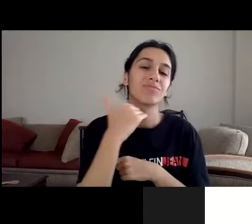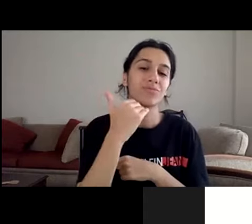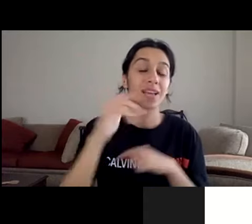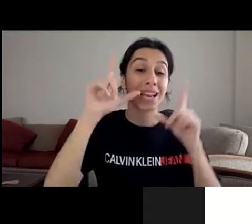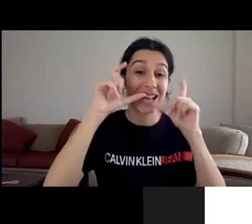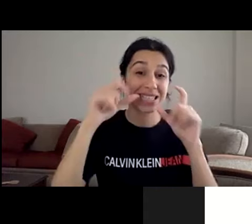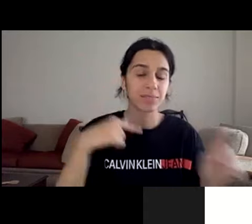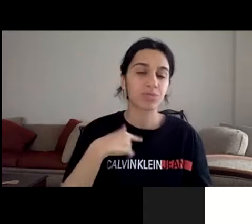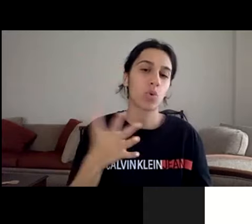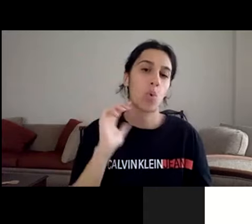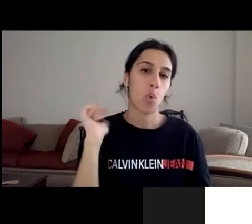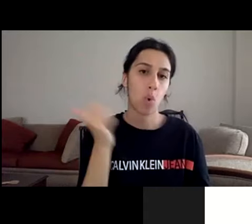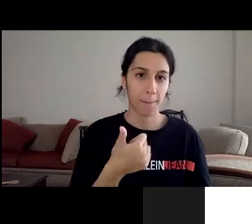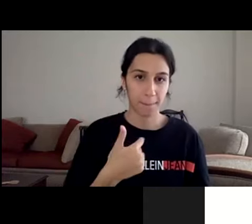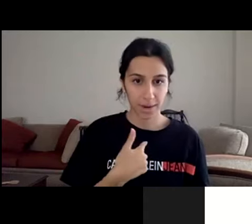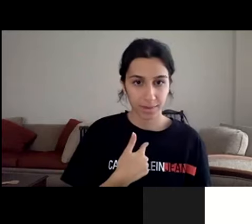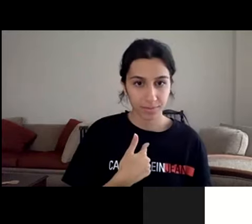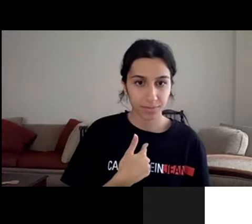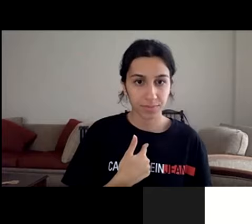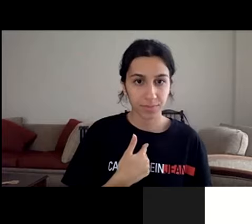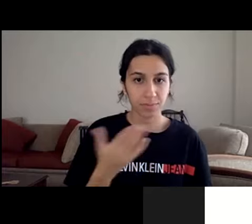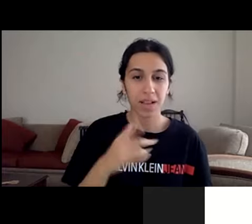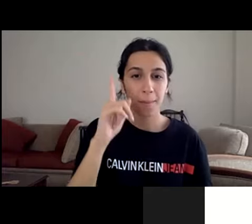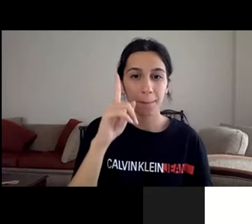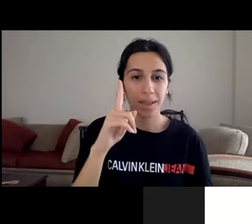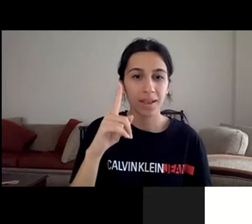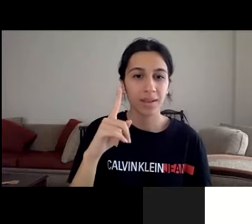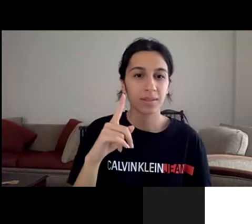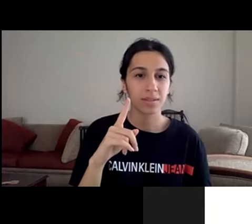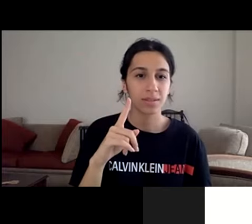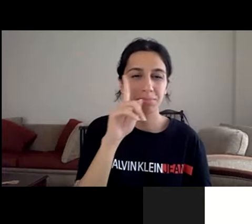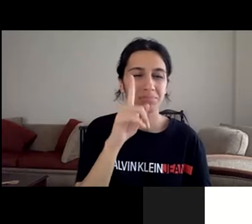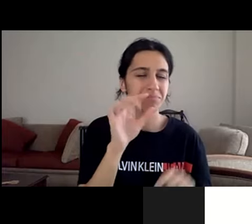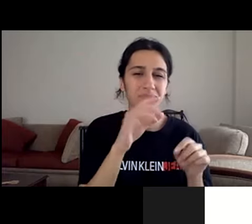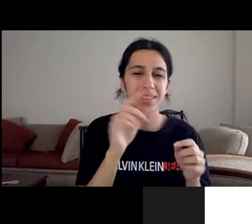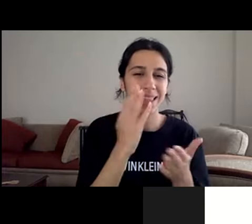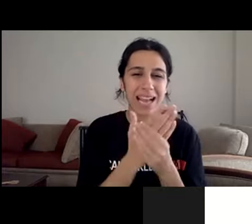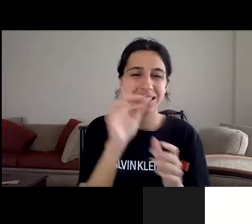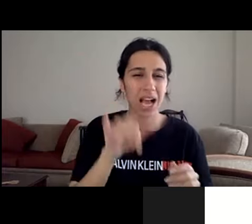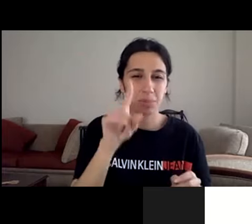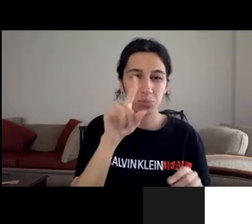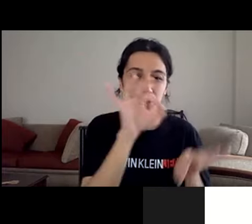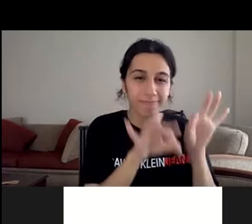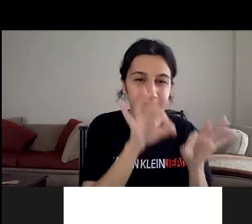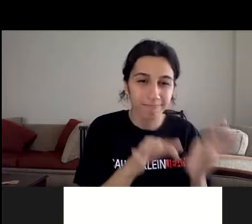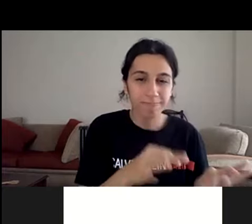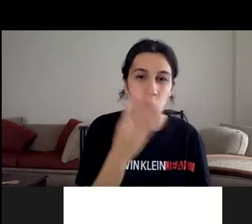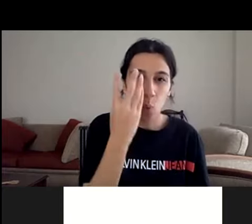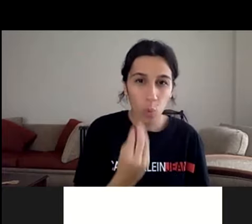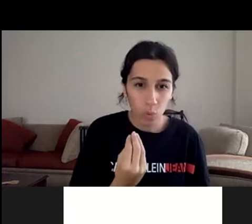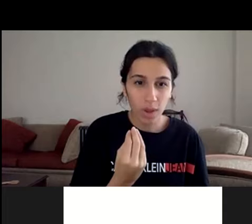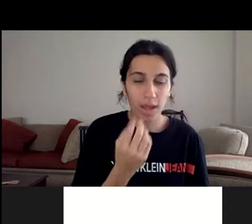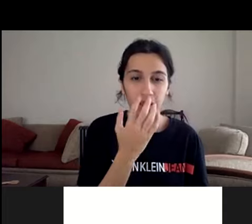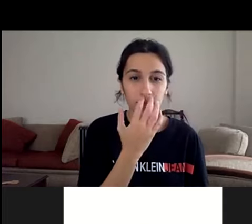için gerçekten çok önemli. Mesela bir kardiyovasküler sistemi incelerken işte orada ana arter damar vesaire